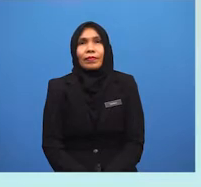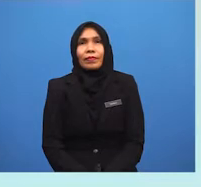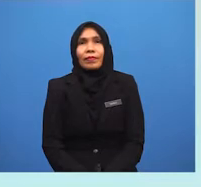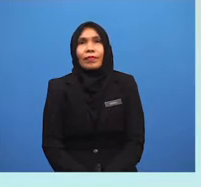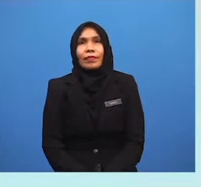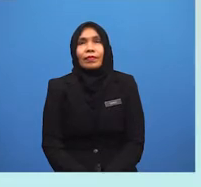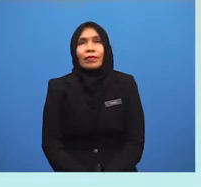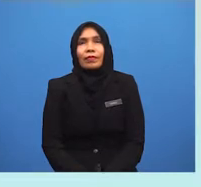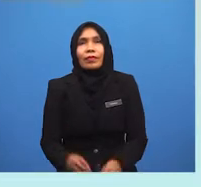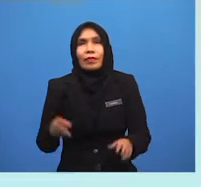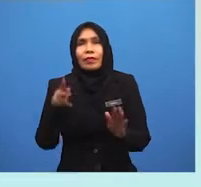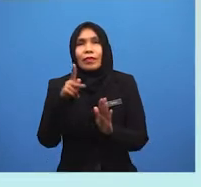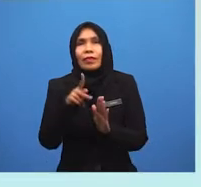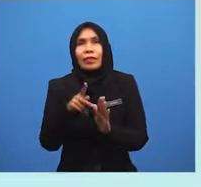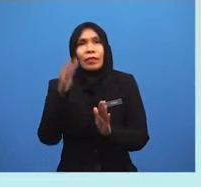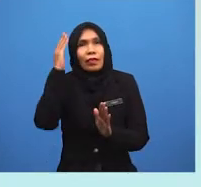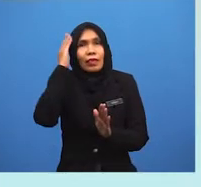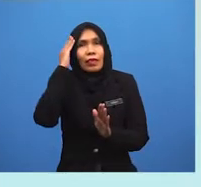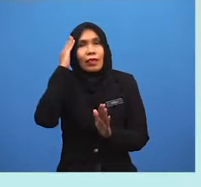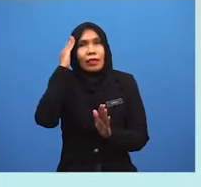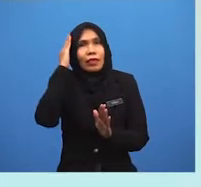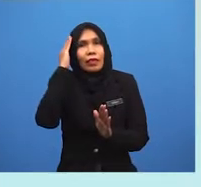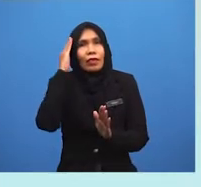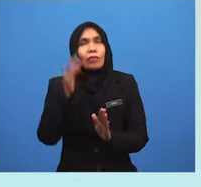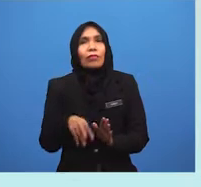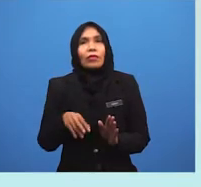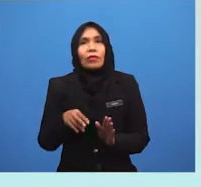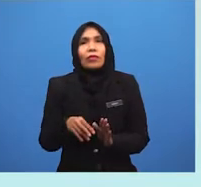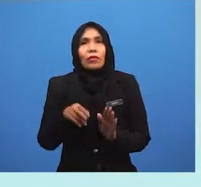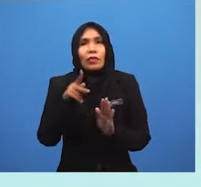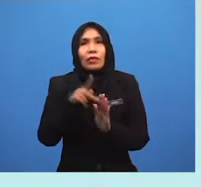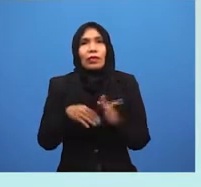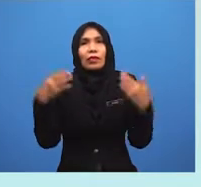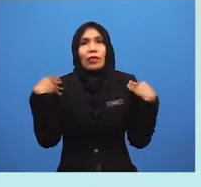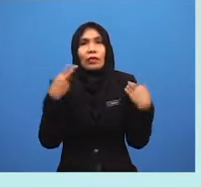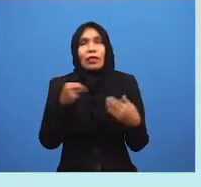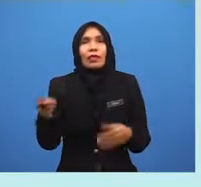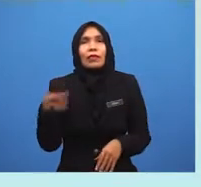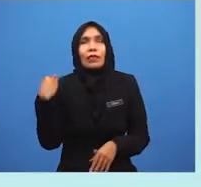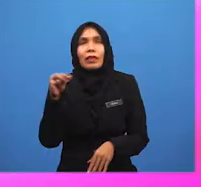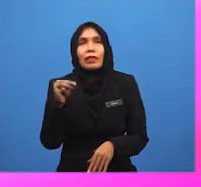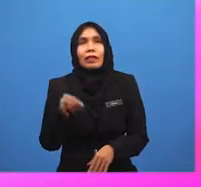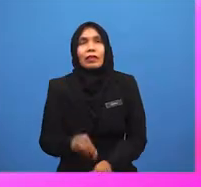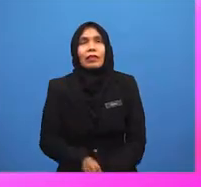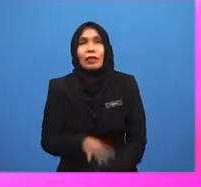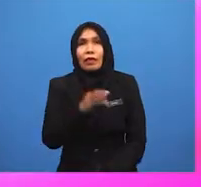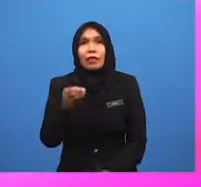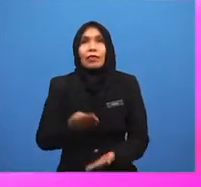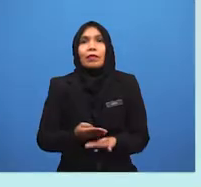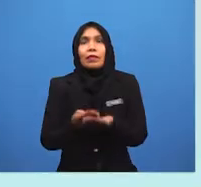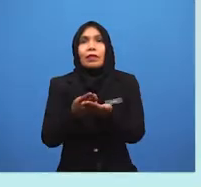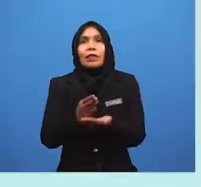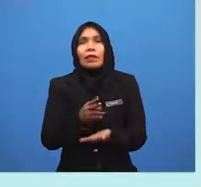Peka terhadap keadaan mereka dan mengulurkan bantuan yang diperlukan. Soalan